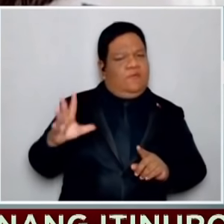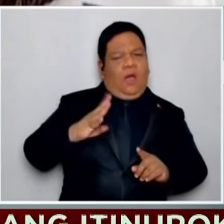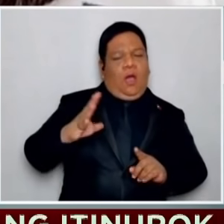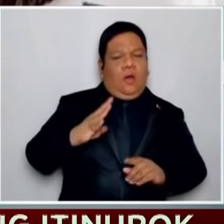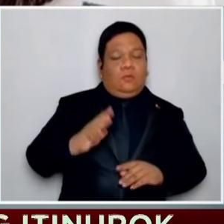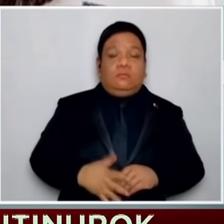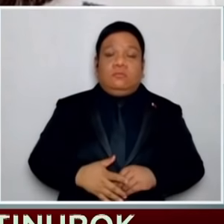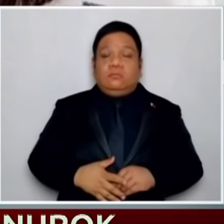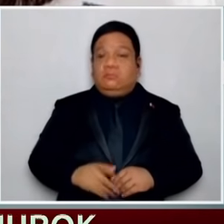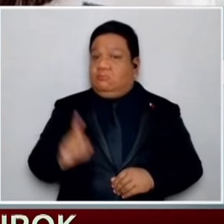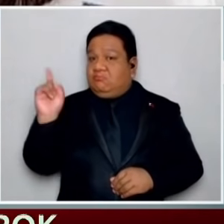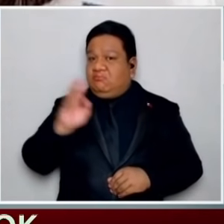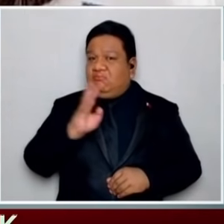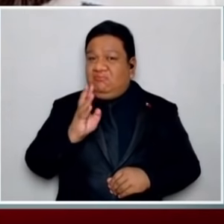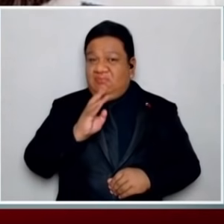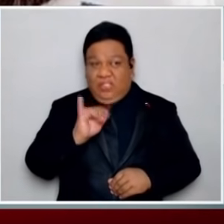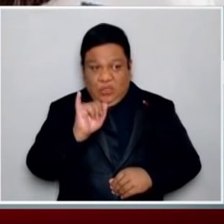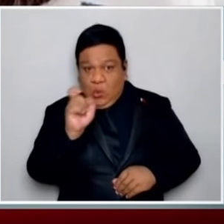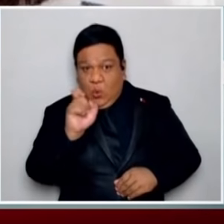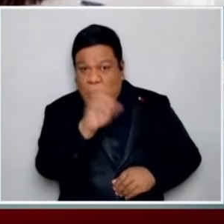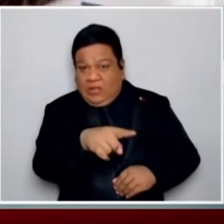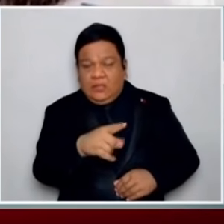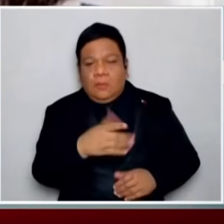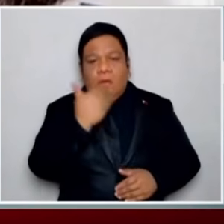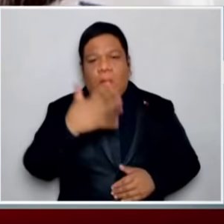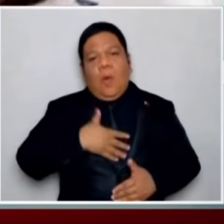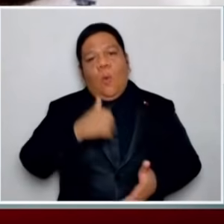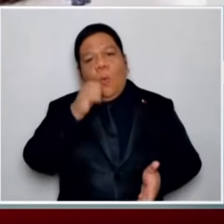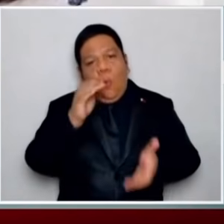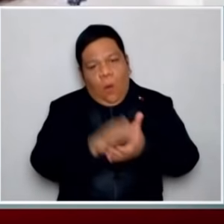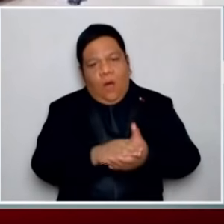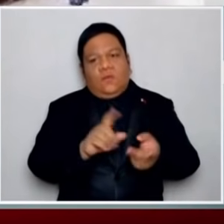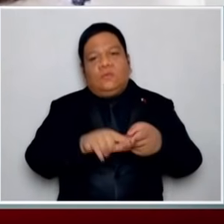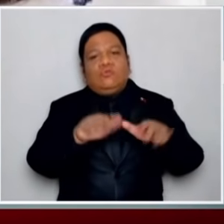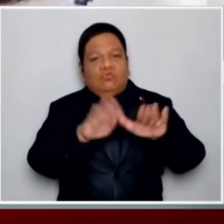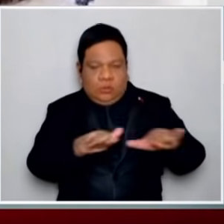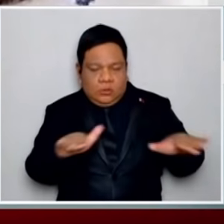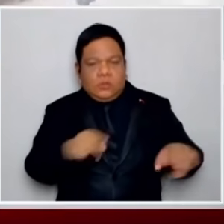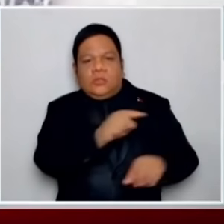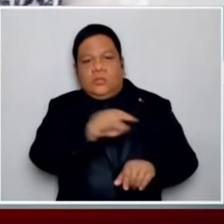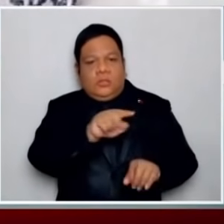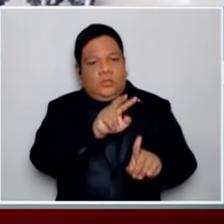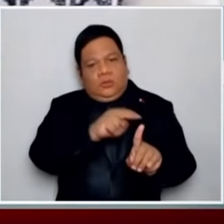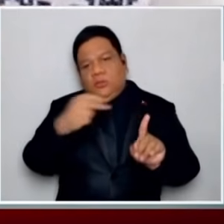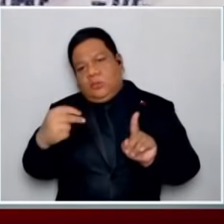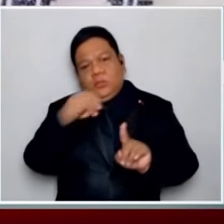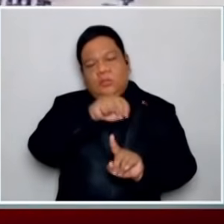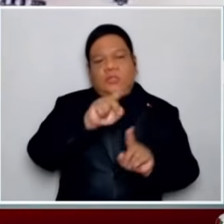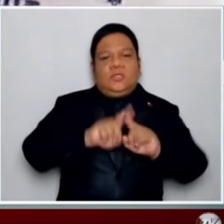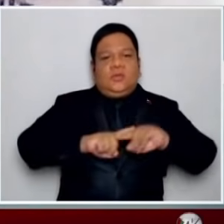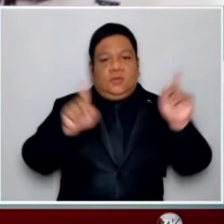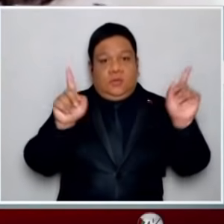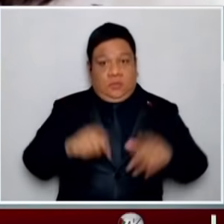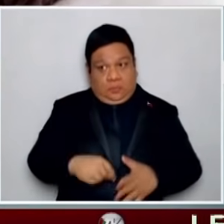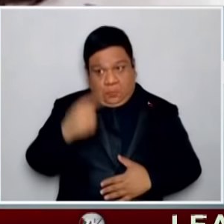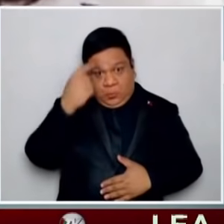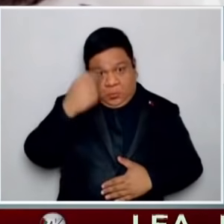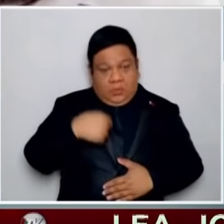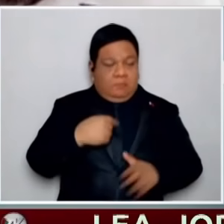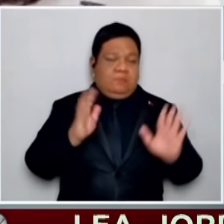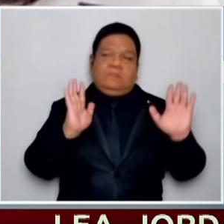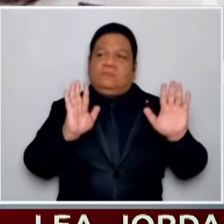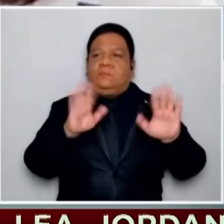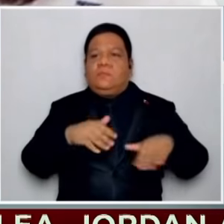asked my wife and my children. They have a different perspective. Yeah. Sa akin, I brush it off.